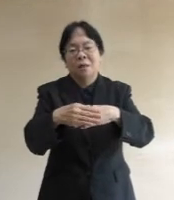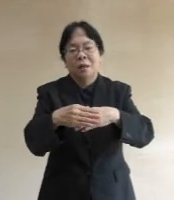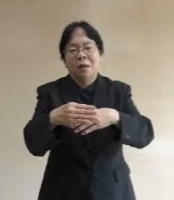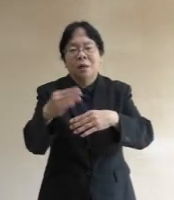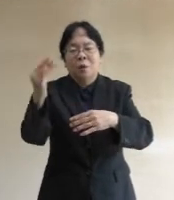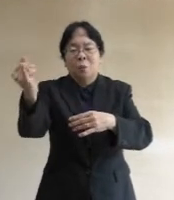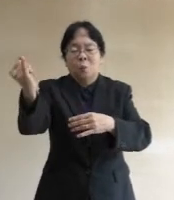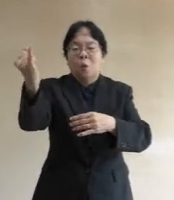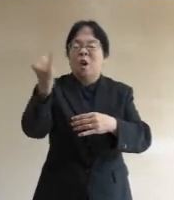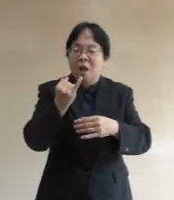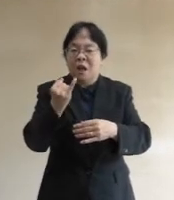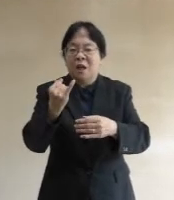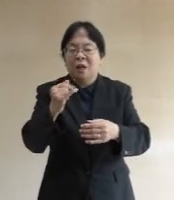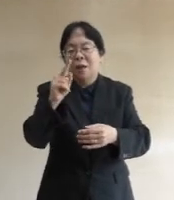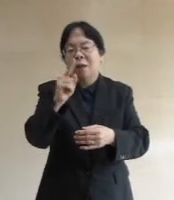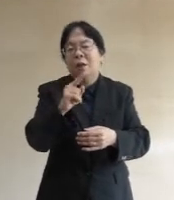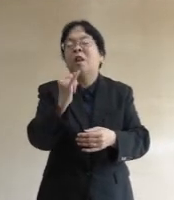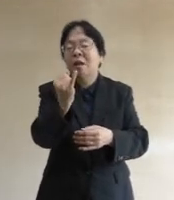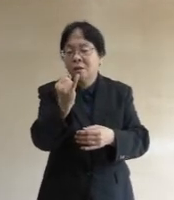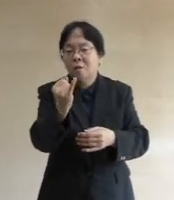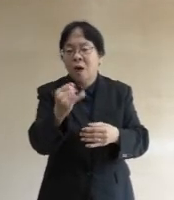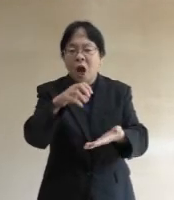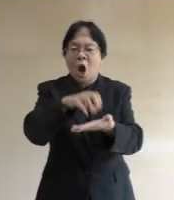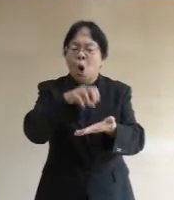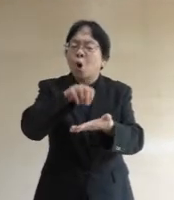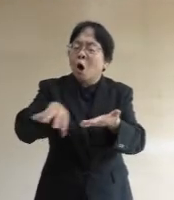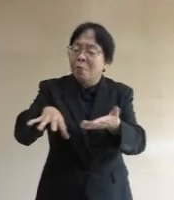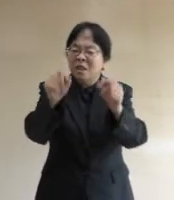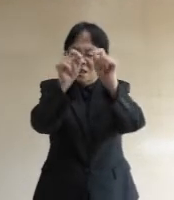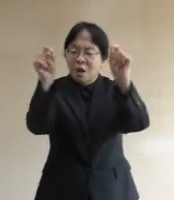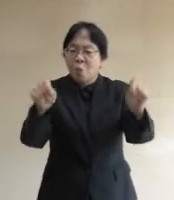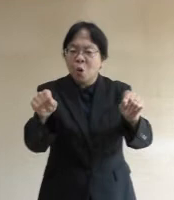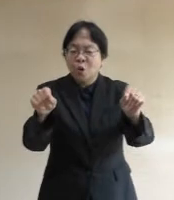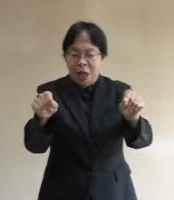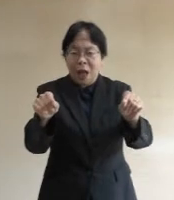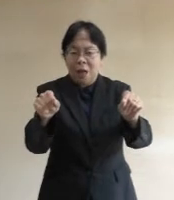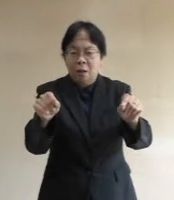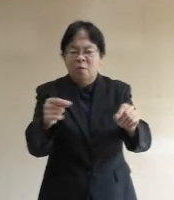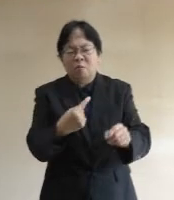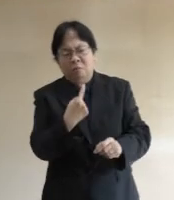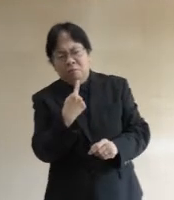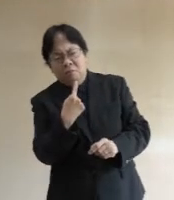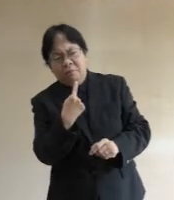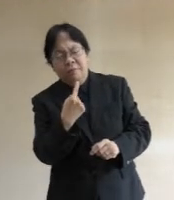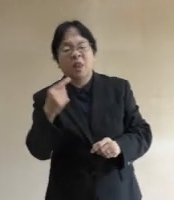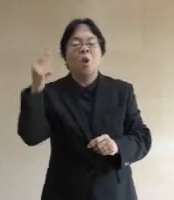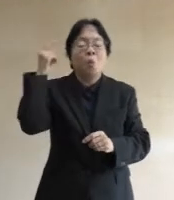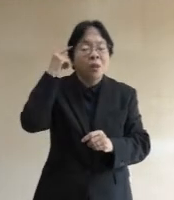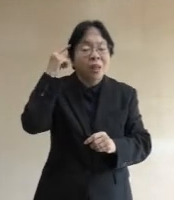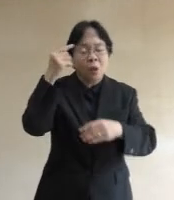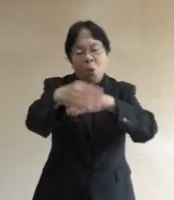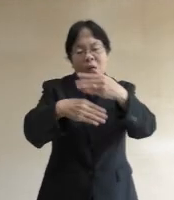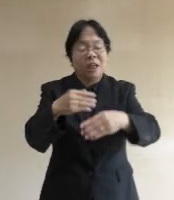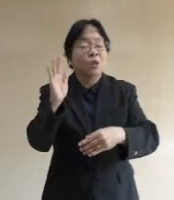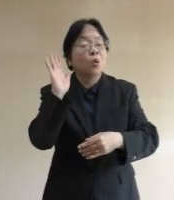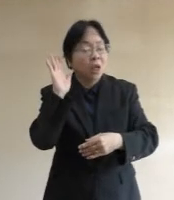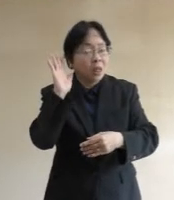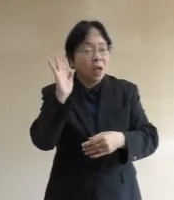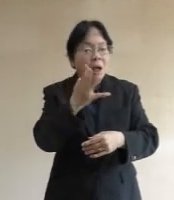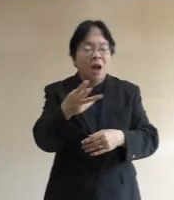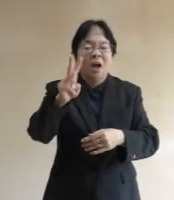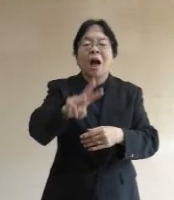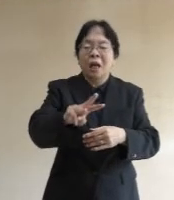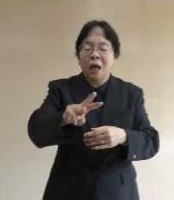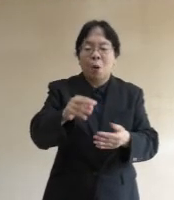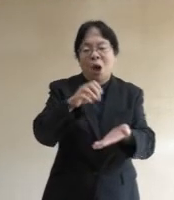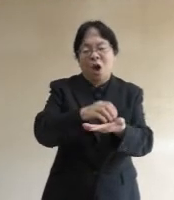外から越してきた人がゴミ捨て問題について疑問を持たれたっていうご連絡がありまして、掛川って